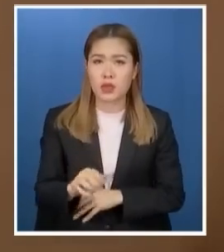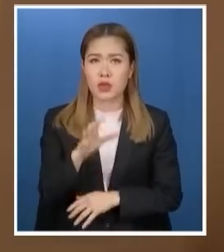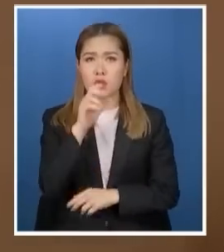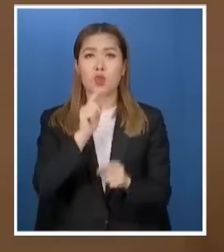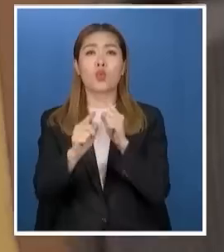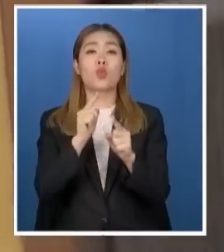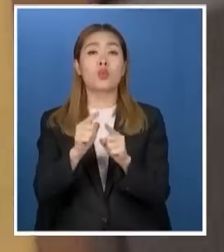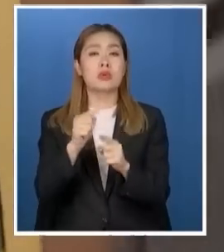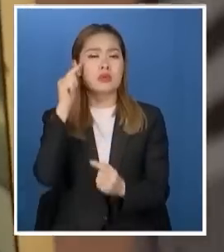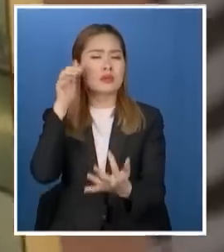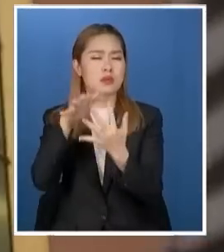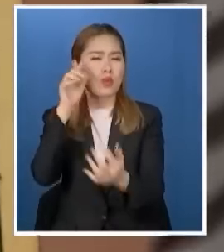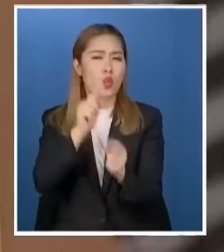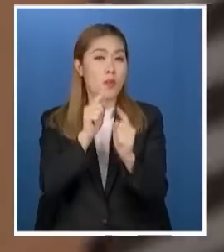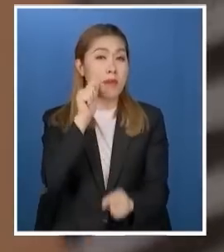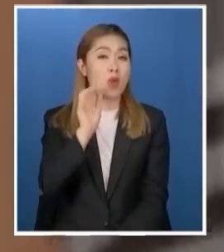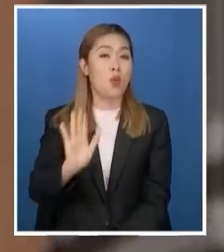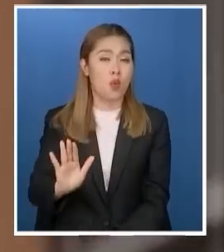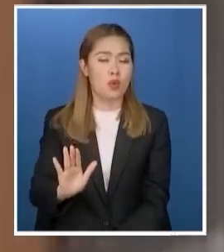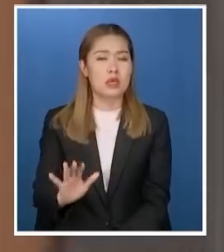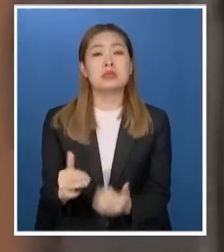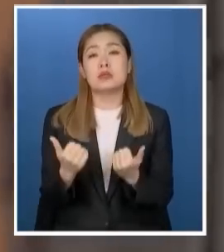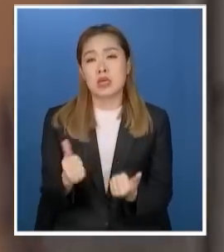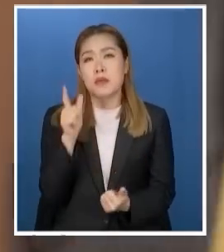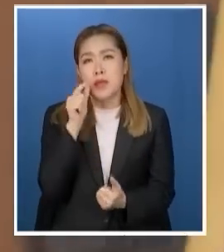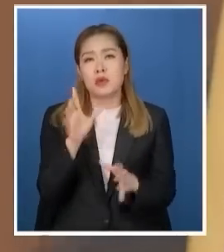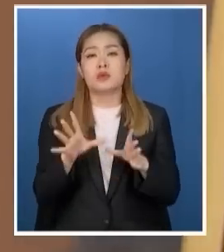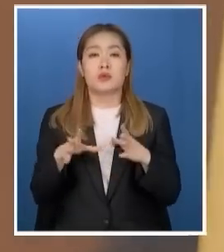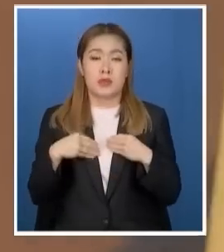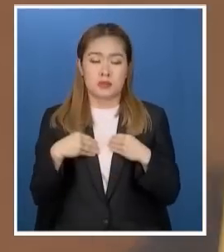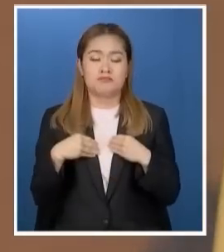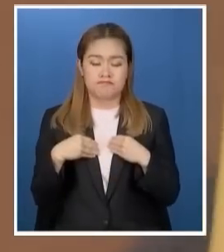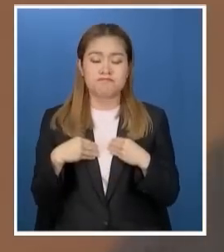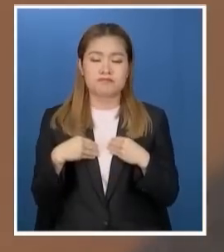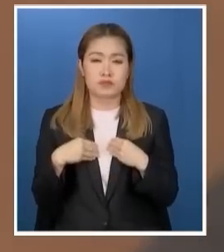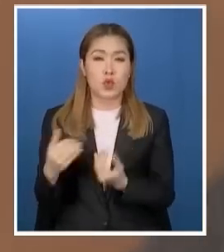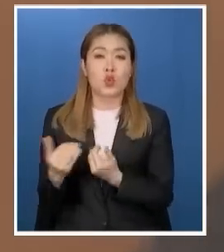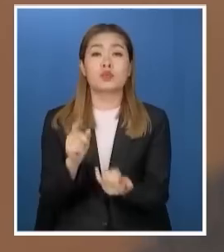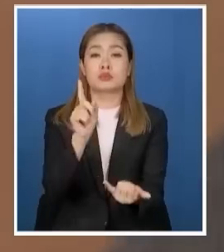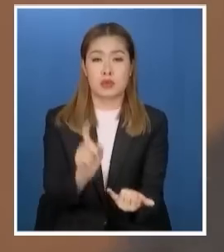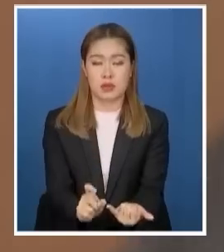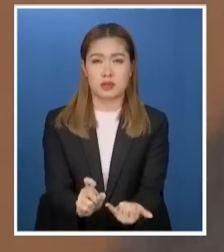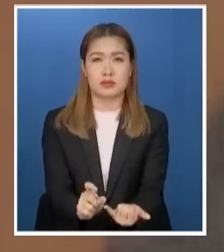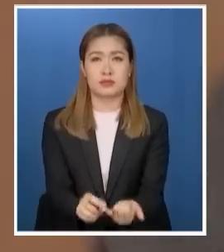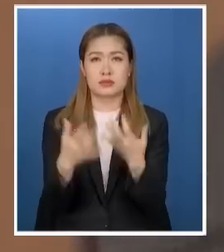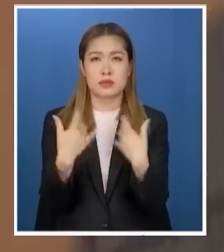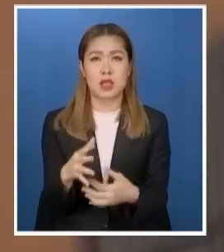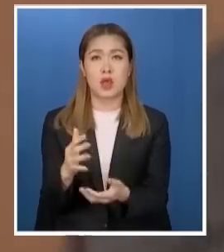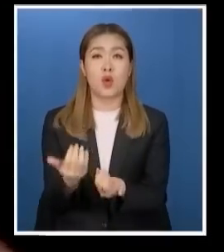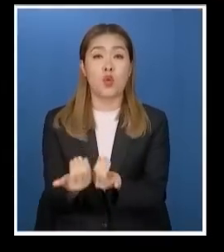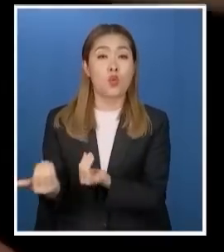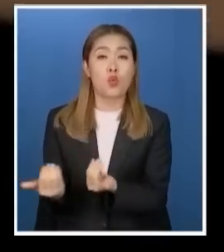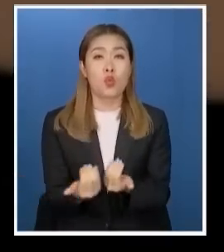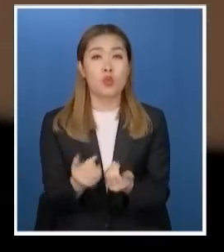การพูดคุยการใช้จิตวิทยาคุยกับแม่จนสุดท้ายแล้วแม่ถึงยอมรับว่าลูกเสียชีวิตแล้วก็เอาน้